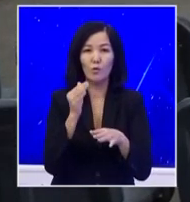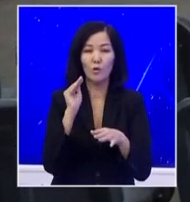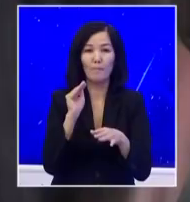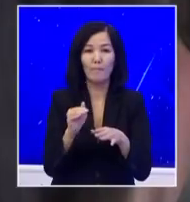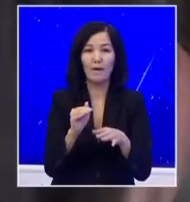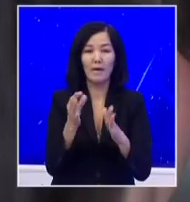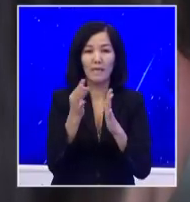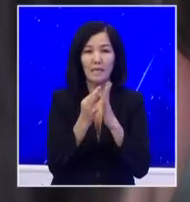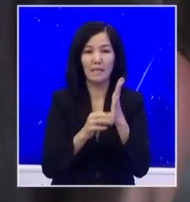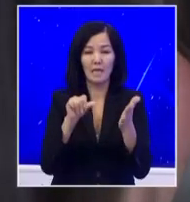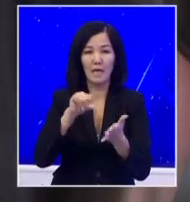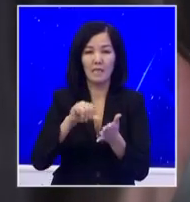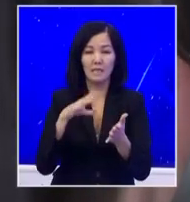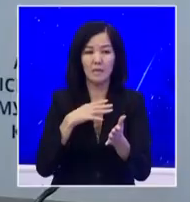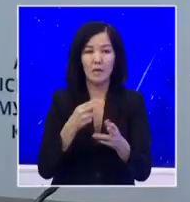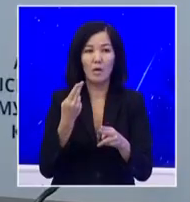білім сынағынан өткен.